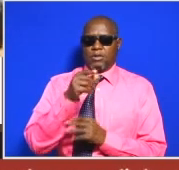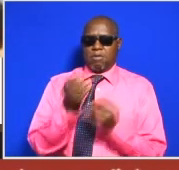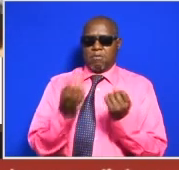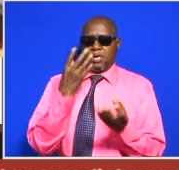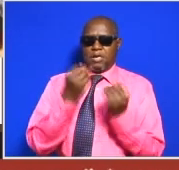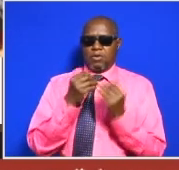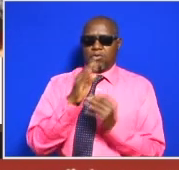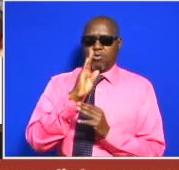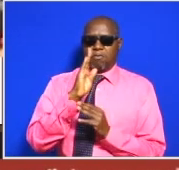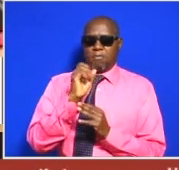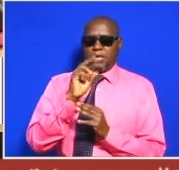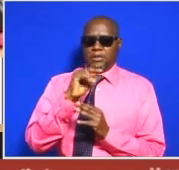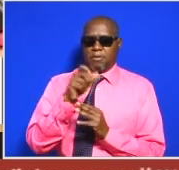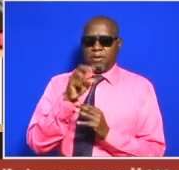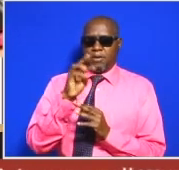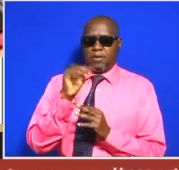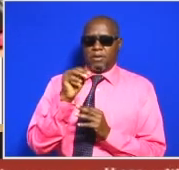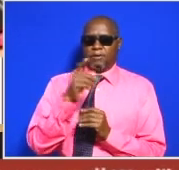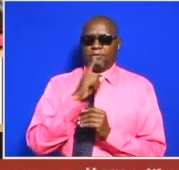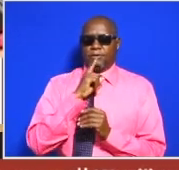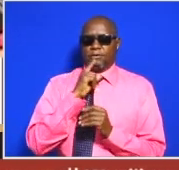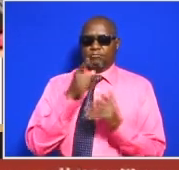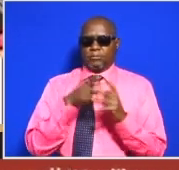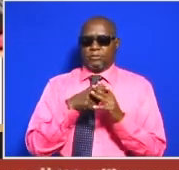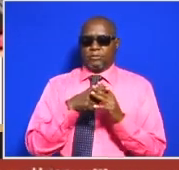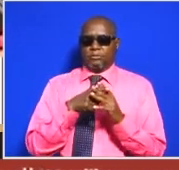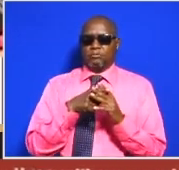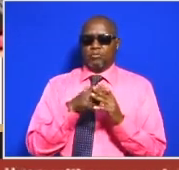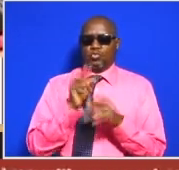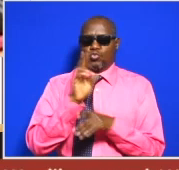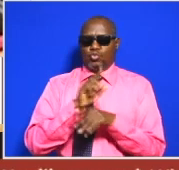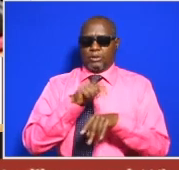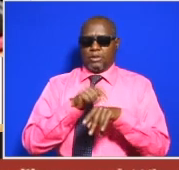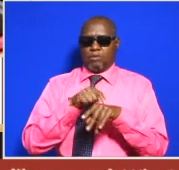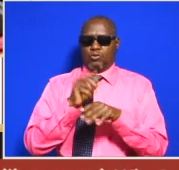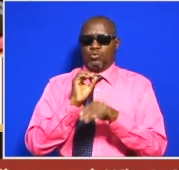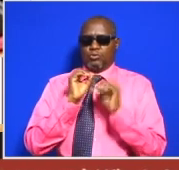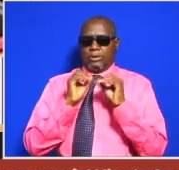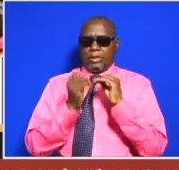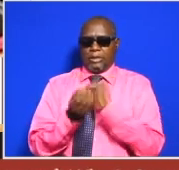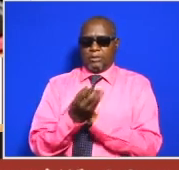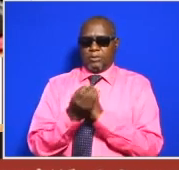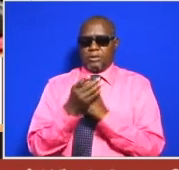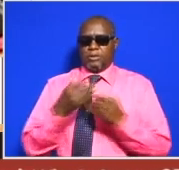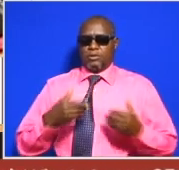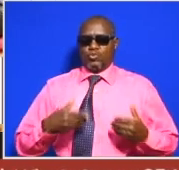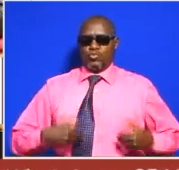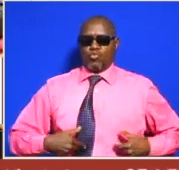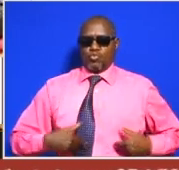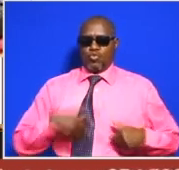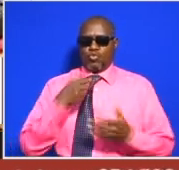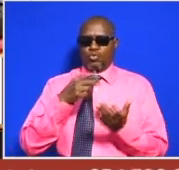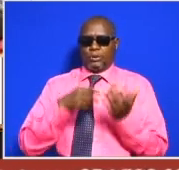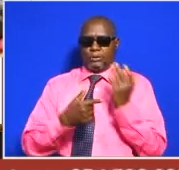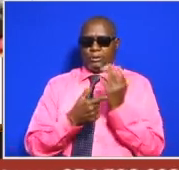Chiboi aliongoza uzinduzi huo, ametumia fursa hii kuwahimiza vijana waliohitimu katika taaluma za kiufundi wazidi kuhitimu